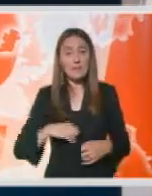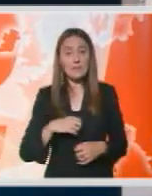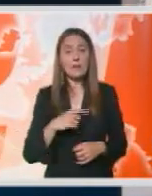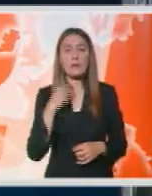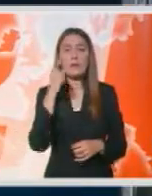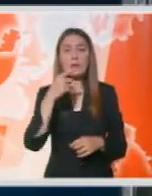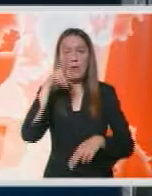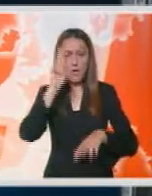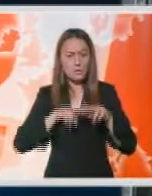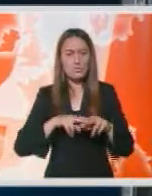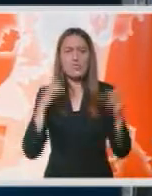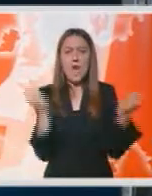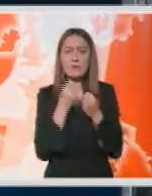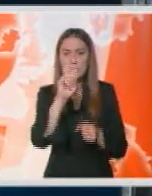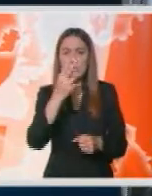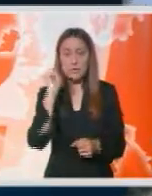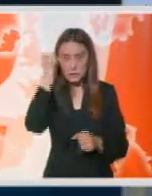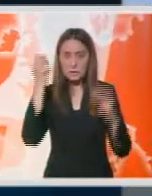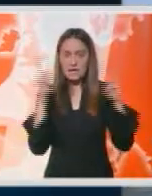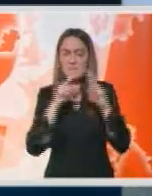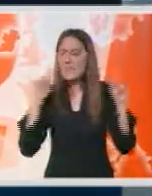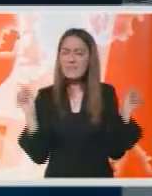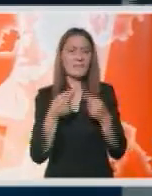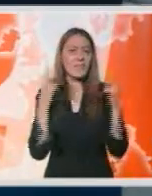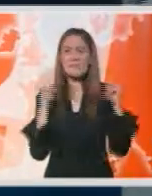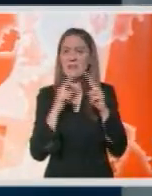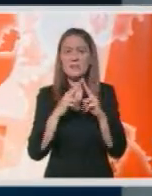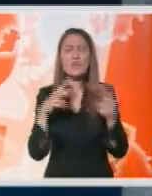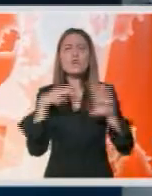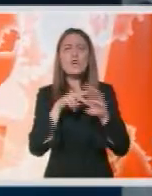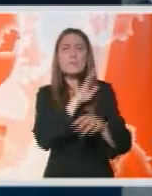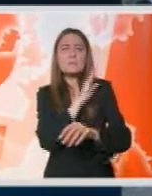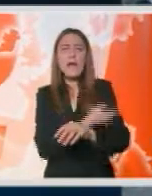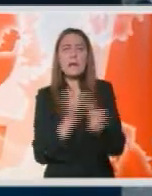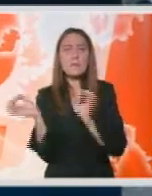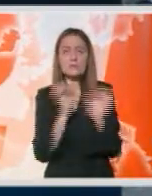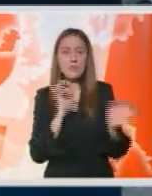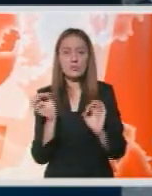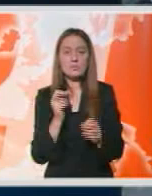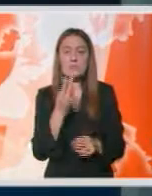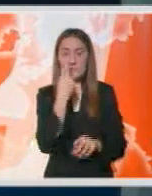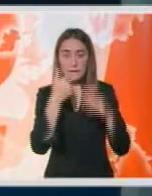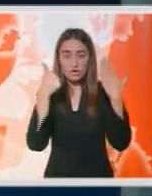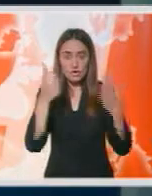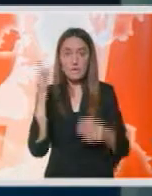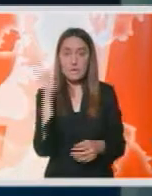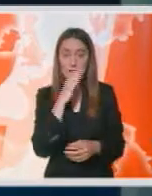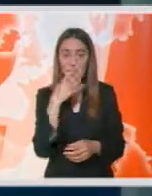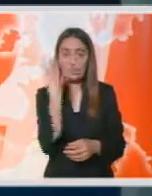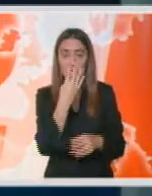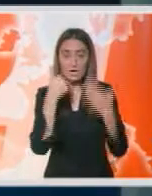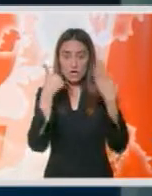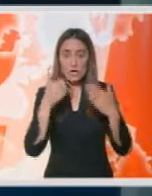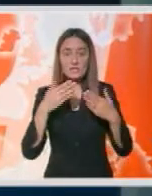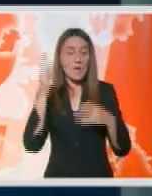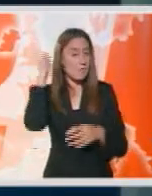pozvao je na odlučnu akciju i za sutra sazvao hitan sastanak štaba snaga bezbednosti. 26. marta 46